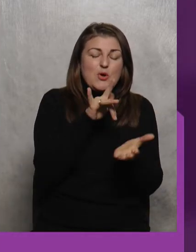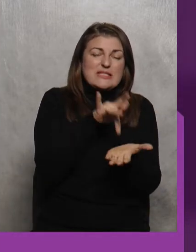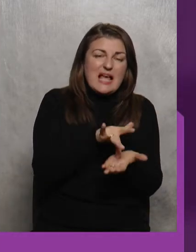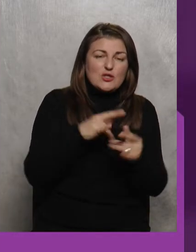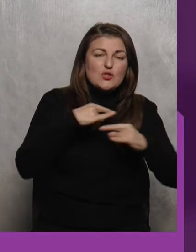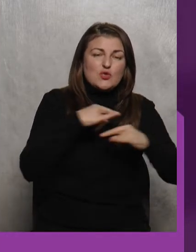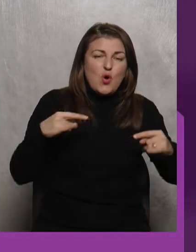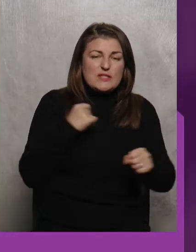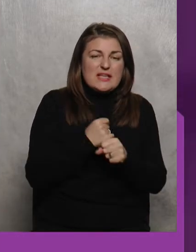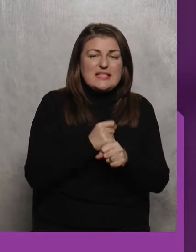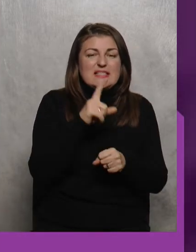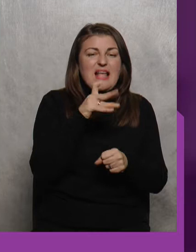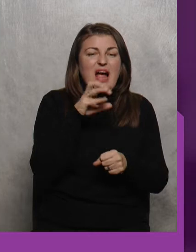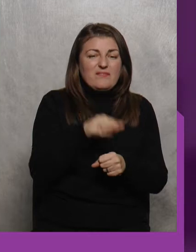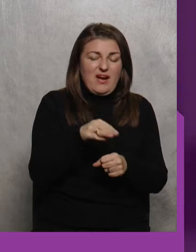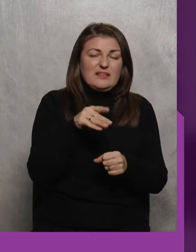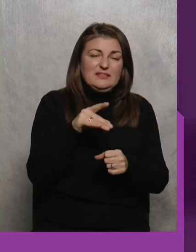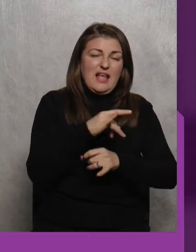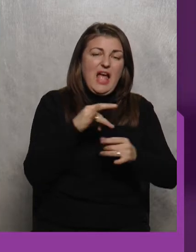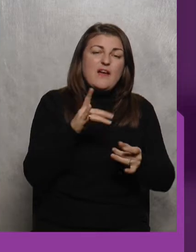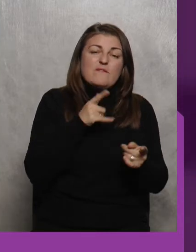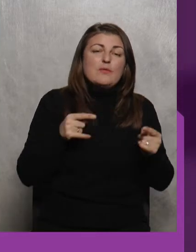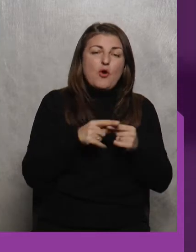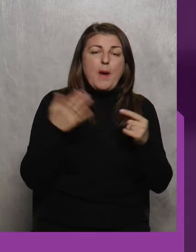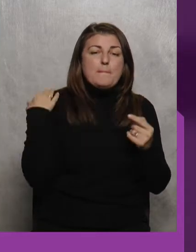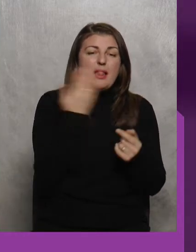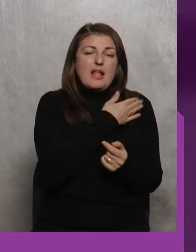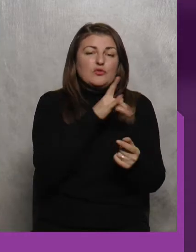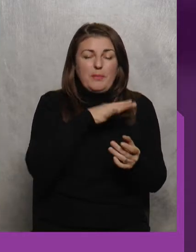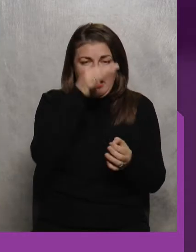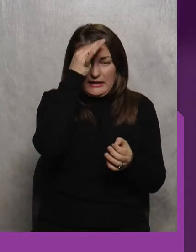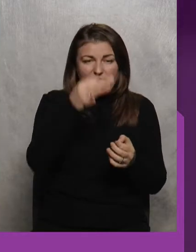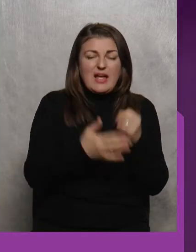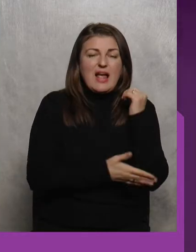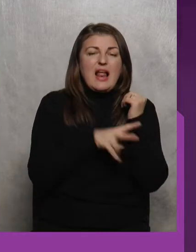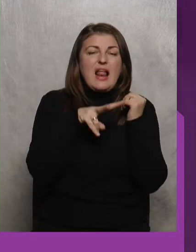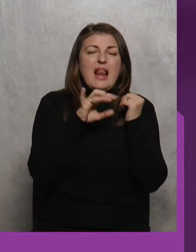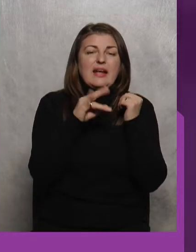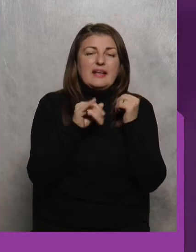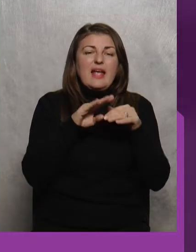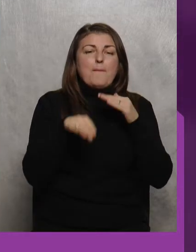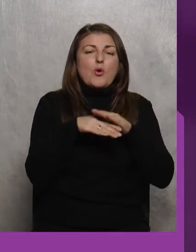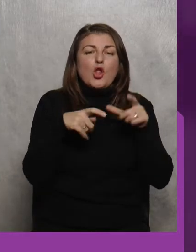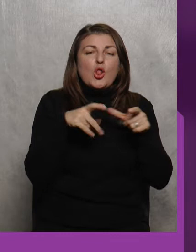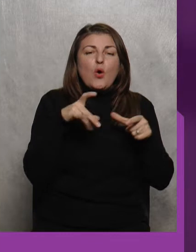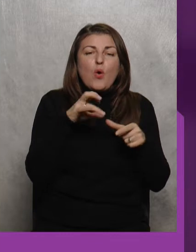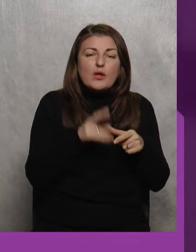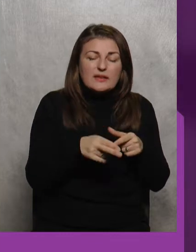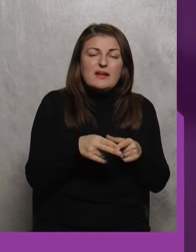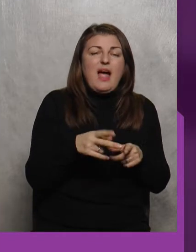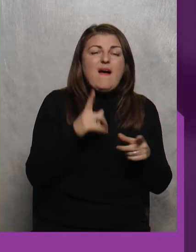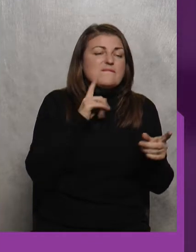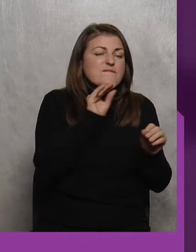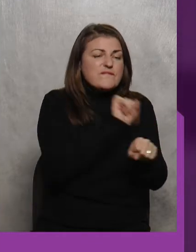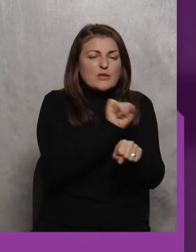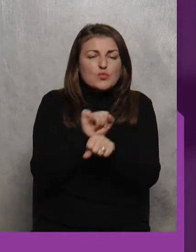посередині столу захват виставити, і відповідно, щоб плечі були прямі, лікті на підлокотнику, фіксує суперників, щоб вони